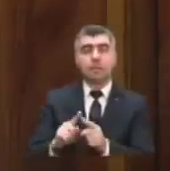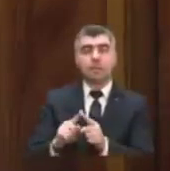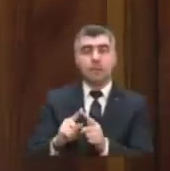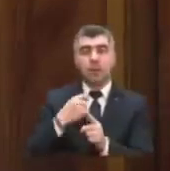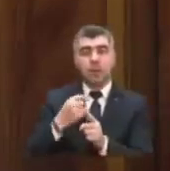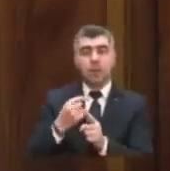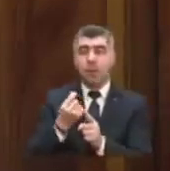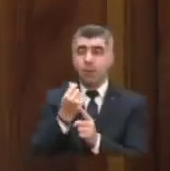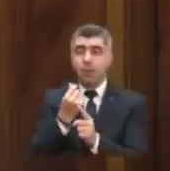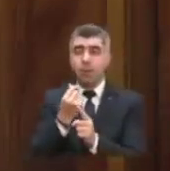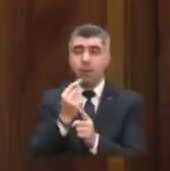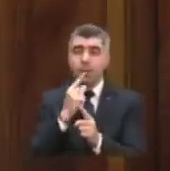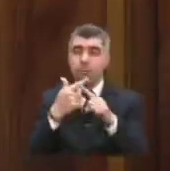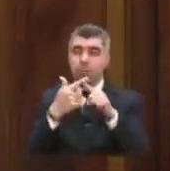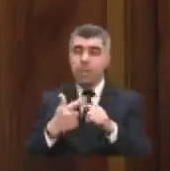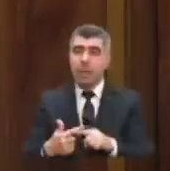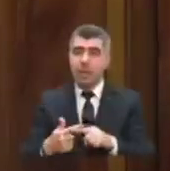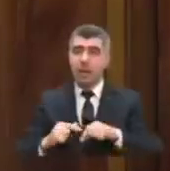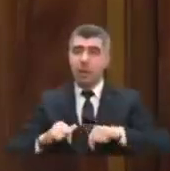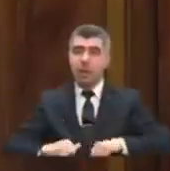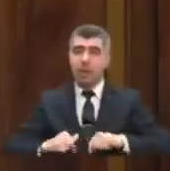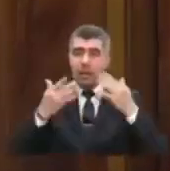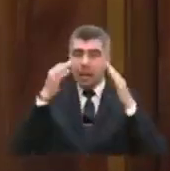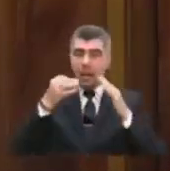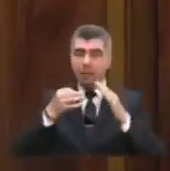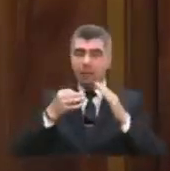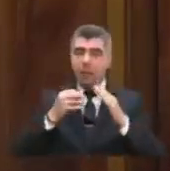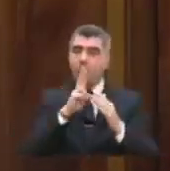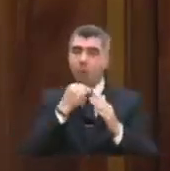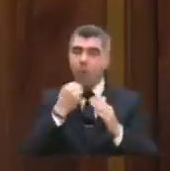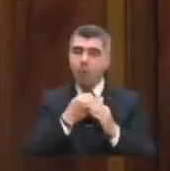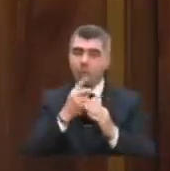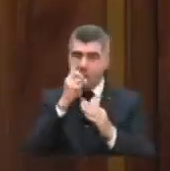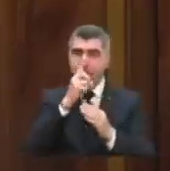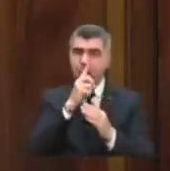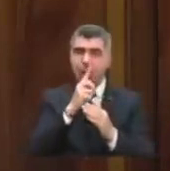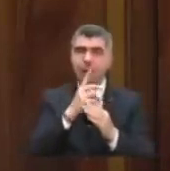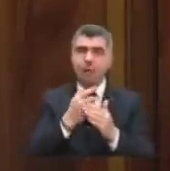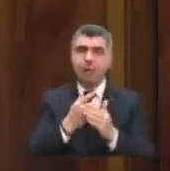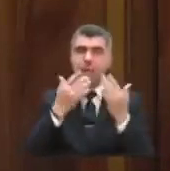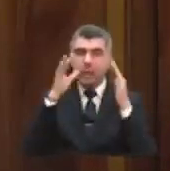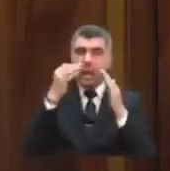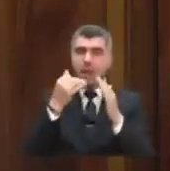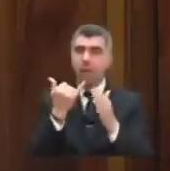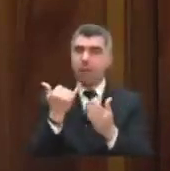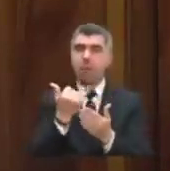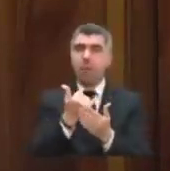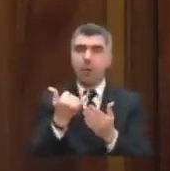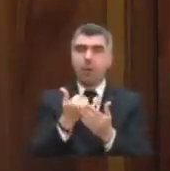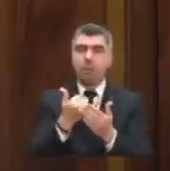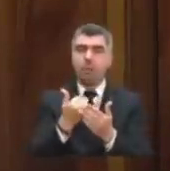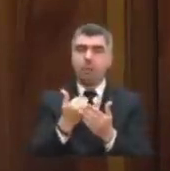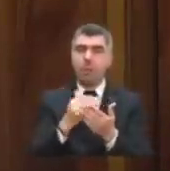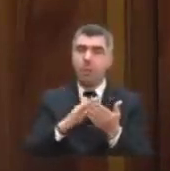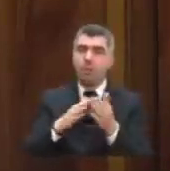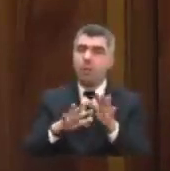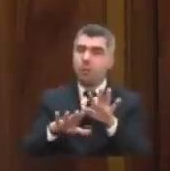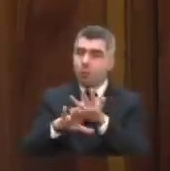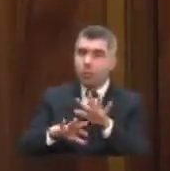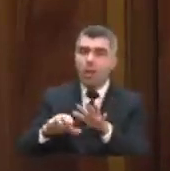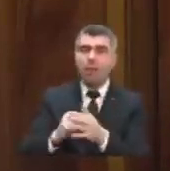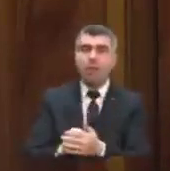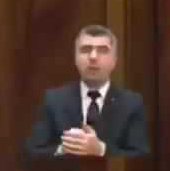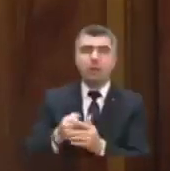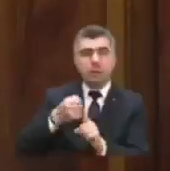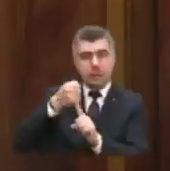قادش، ولكن الطموحات هي كبيرة ديال الحكومة، لأن الثقافة يعني شيء مهم في التطوير ديال المجتمع ديالنا، وغادي